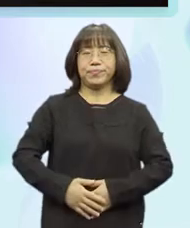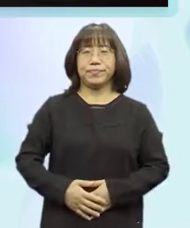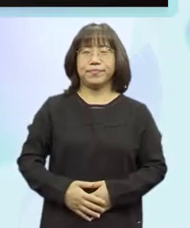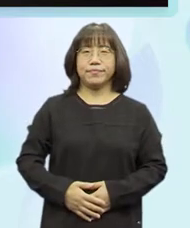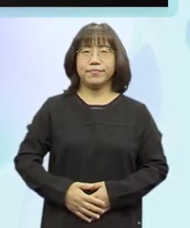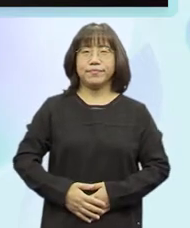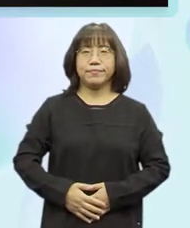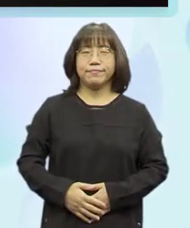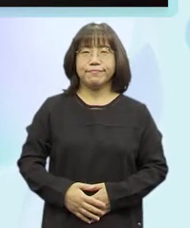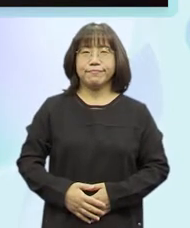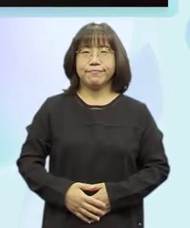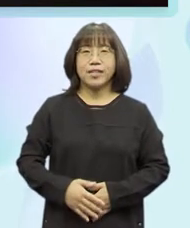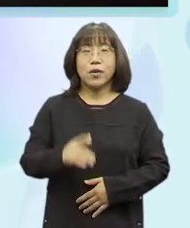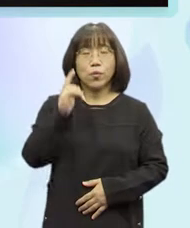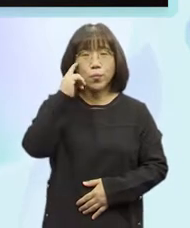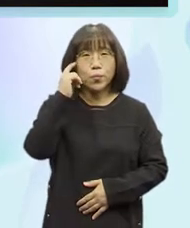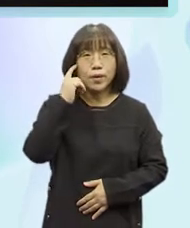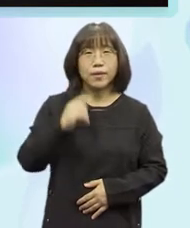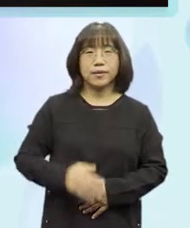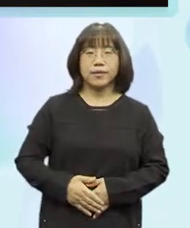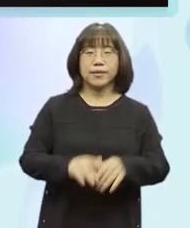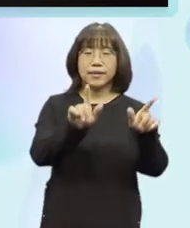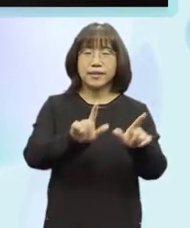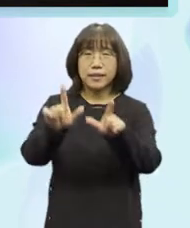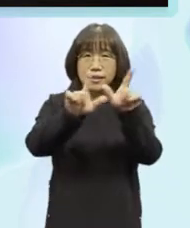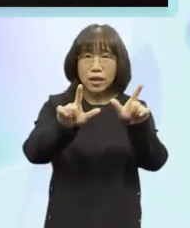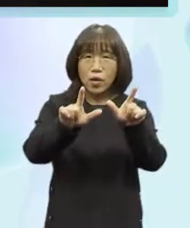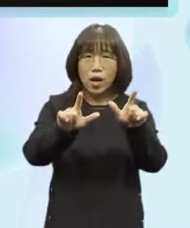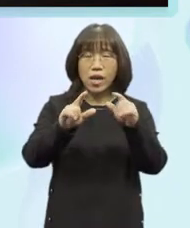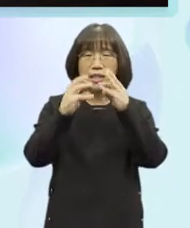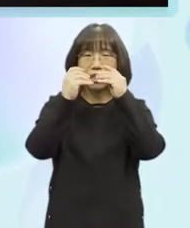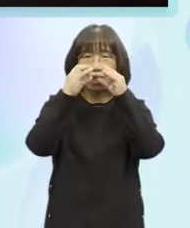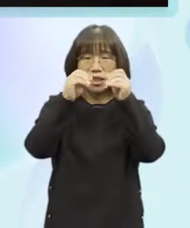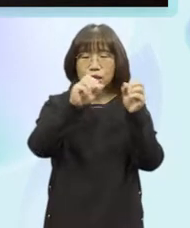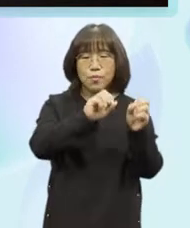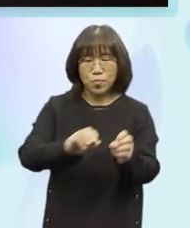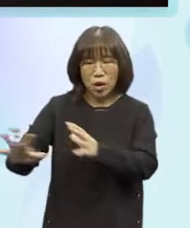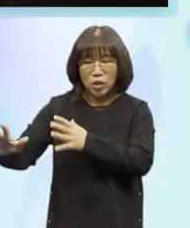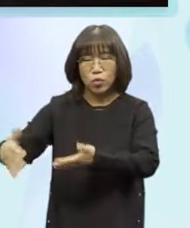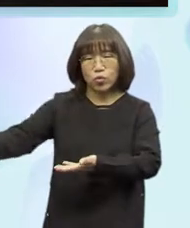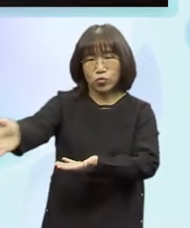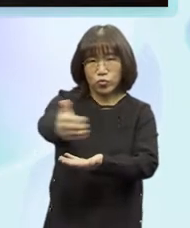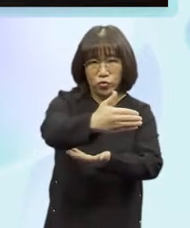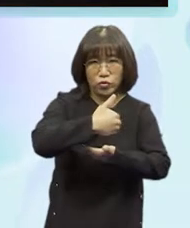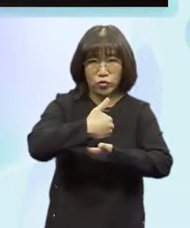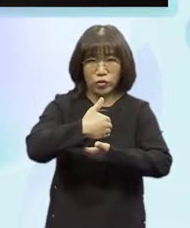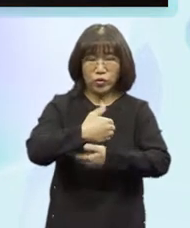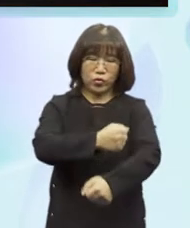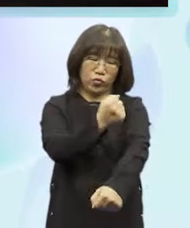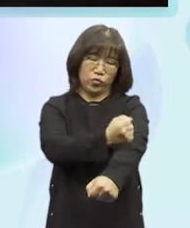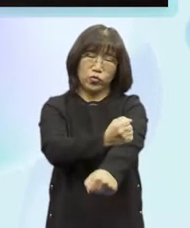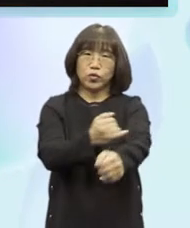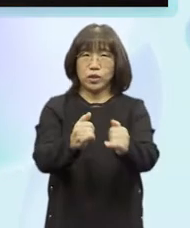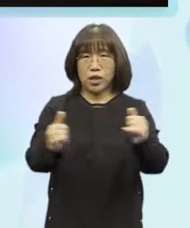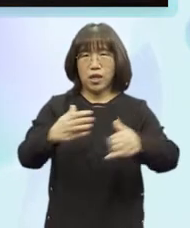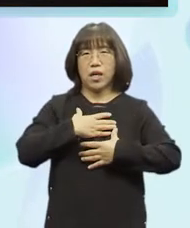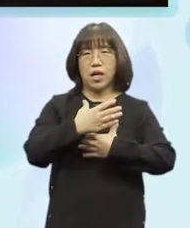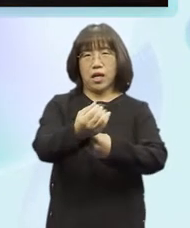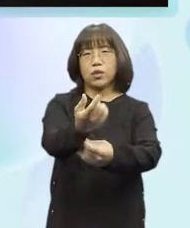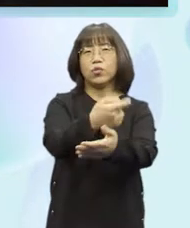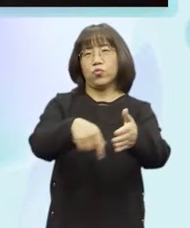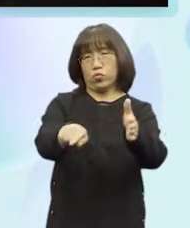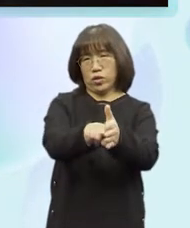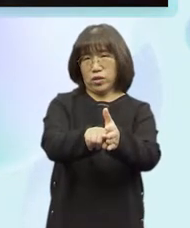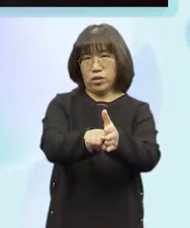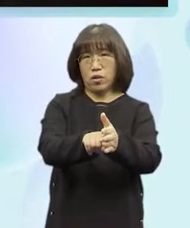없게 됐습니다. 생활 폐기물을 수집하고 운반하시는 노동자분들의 안전을 위한 결정인데